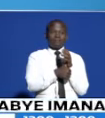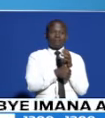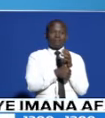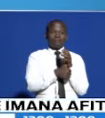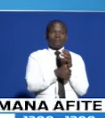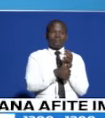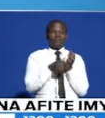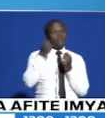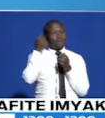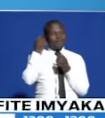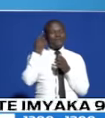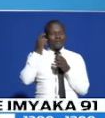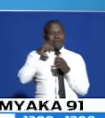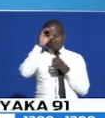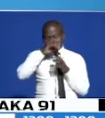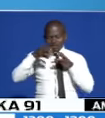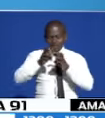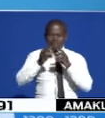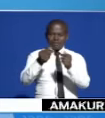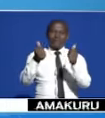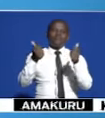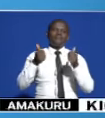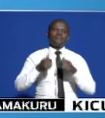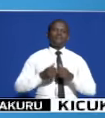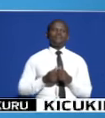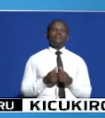ubwo turaza kubishakira umuti nabyo.